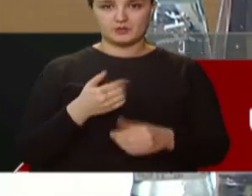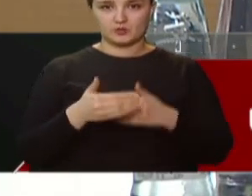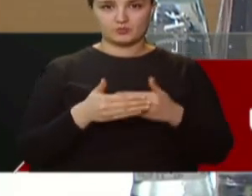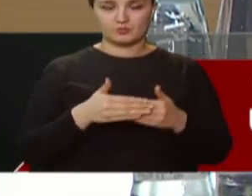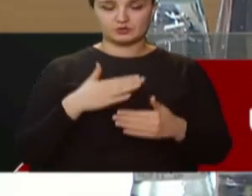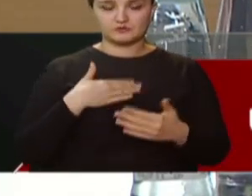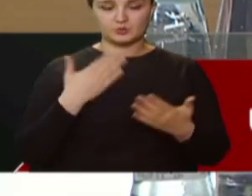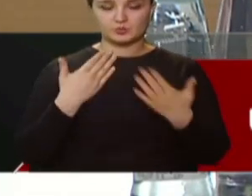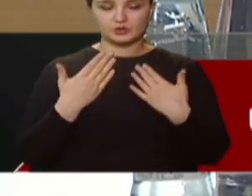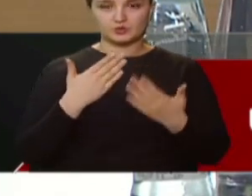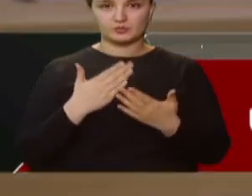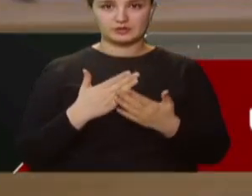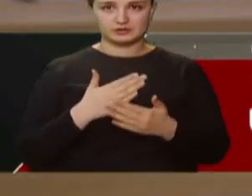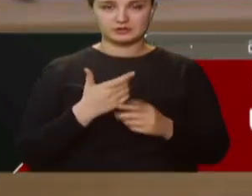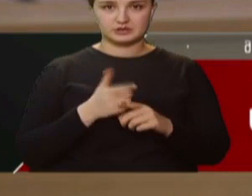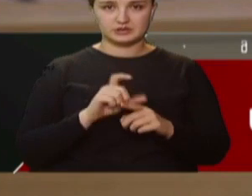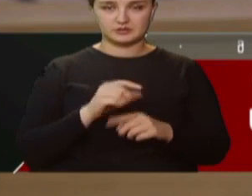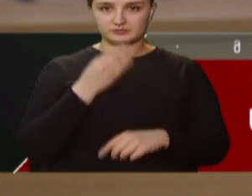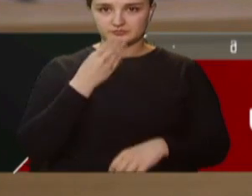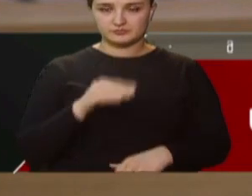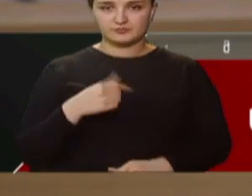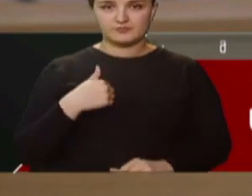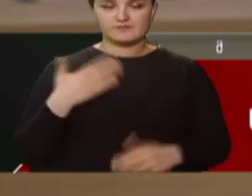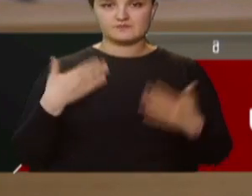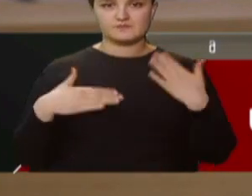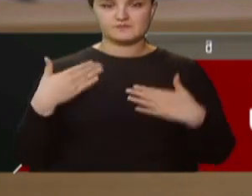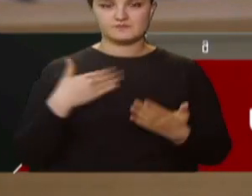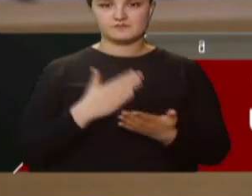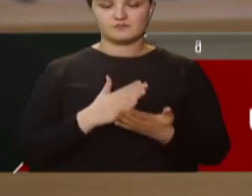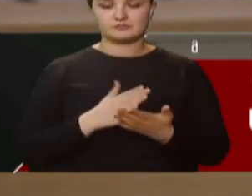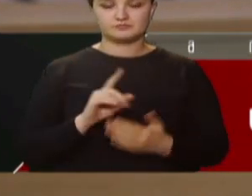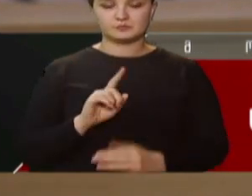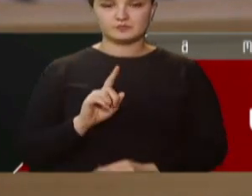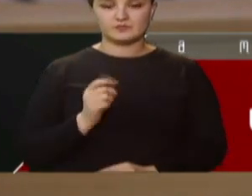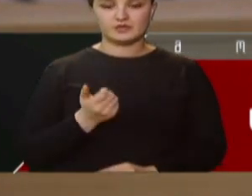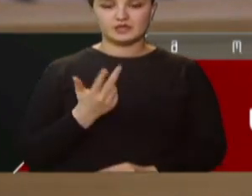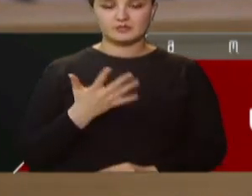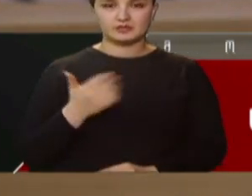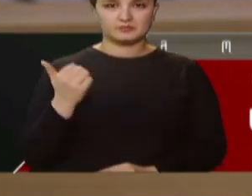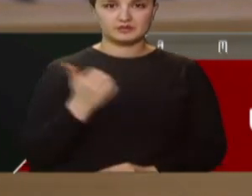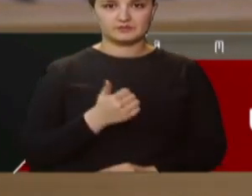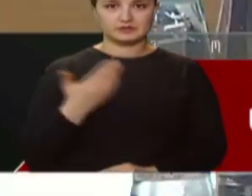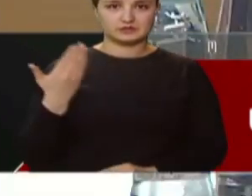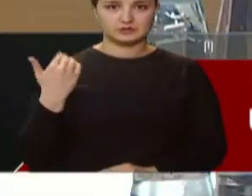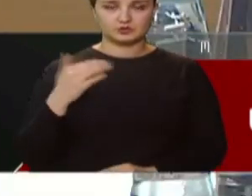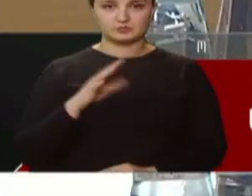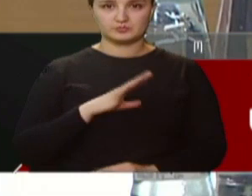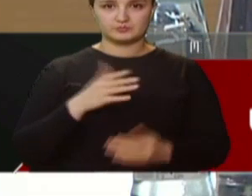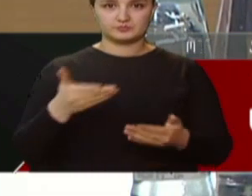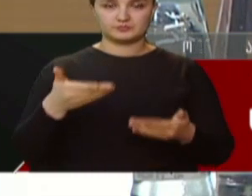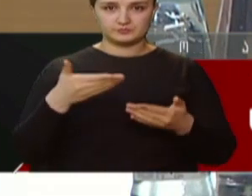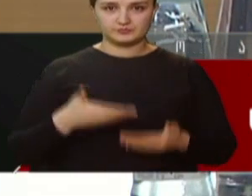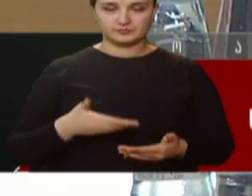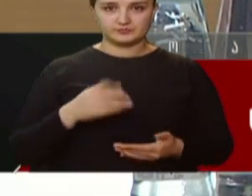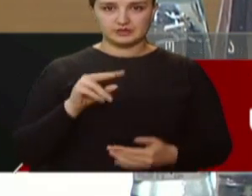Ჩვენი ურთიერთობა არის მართლაც უნიკალური. Ჩვენ მოხარული ვართ რომ რამდენიმე ვერისინ უმასპინძლეთ